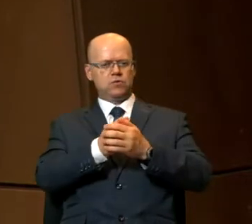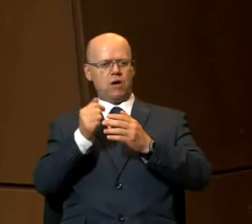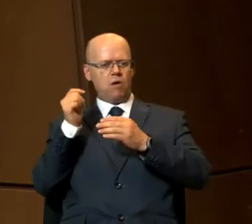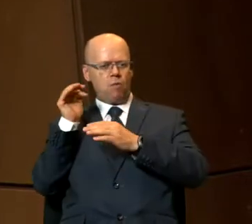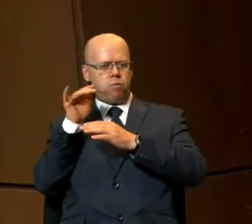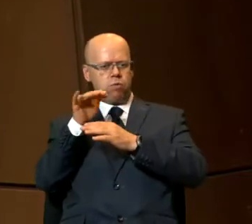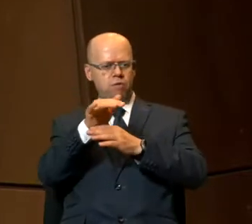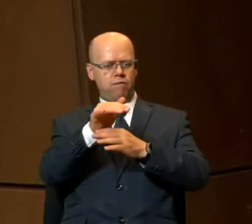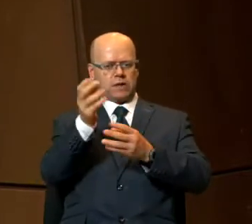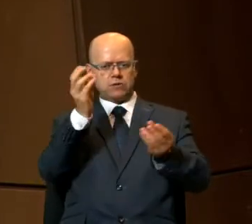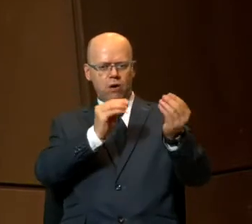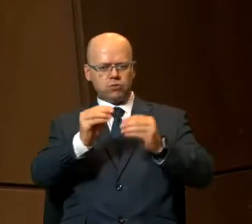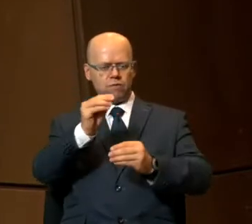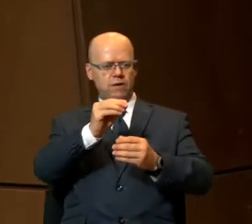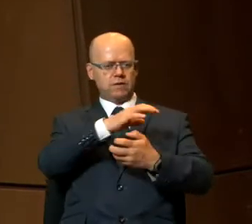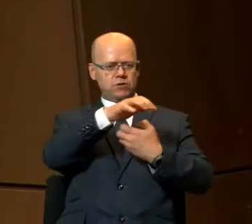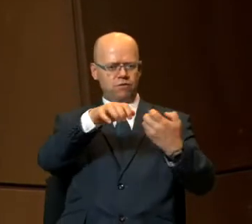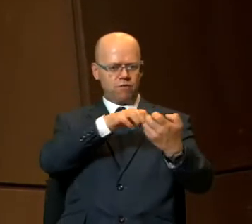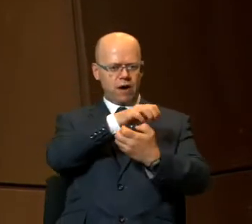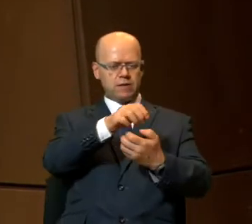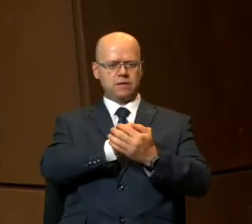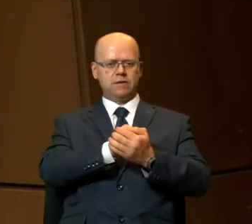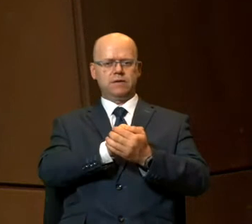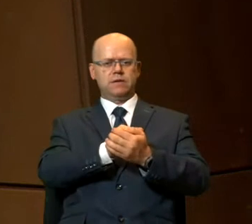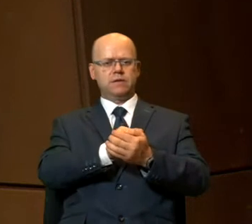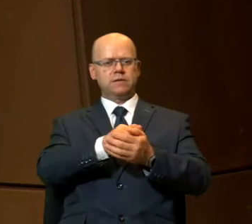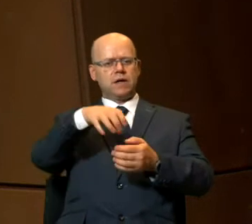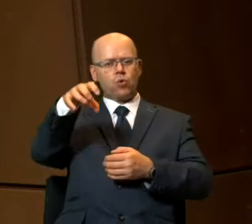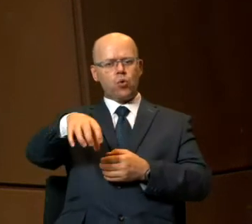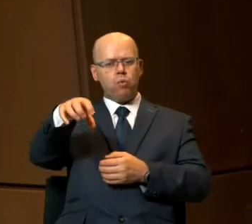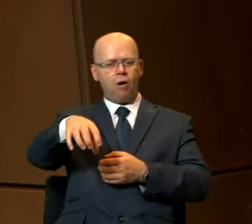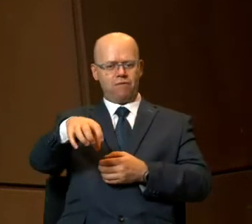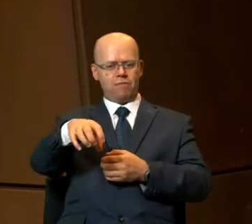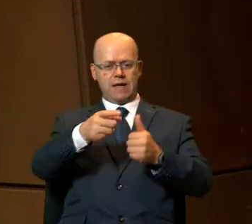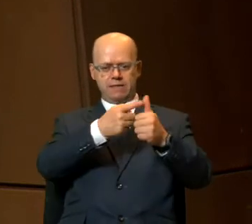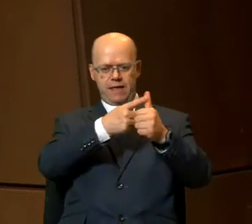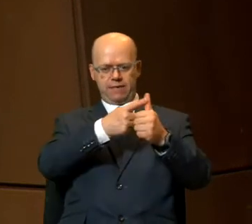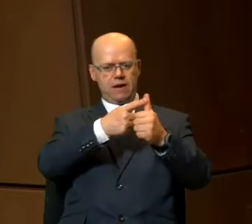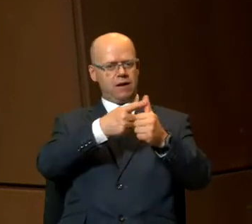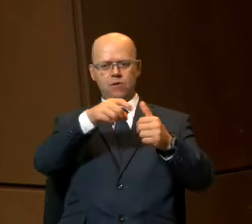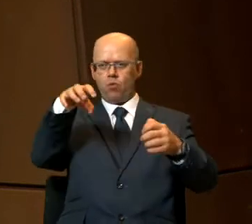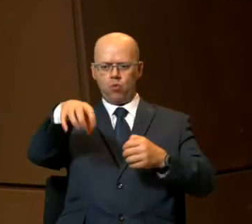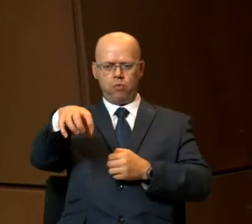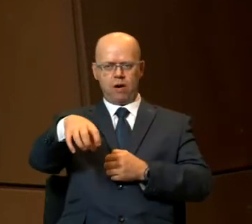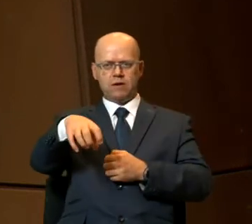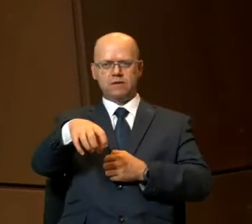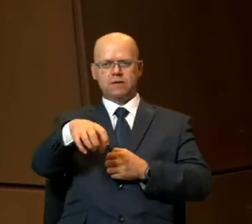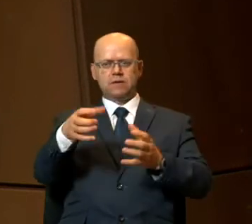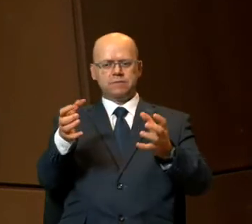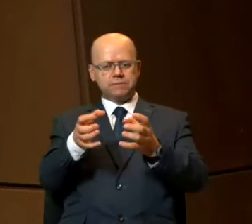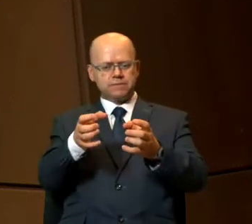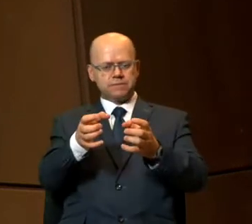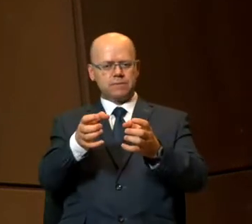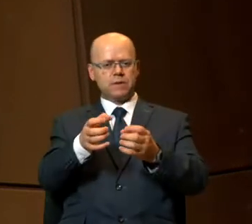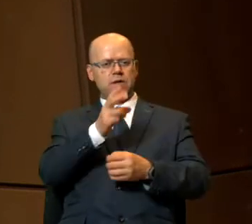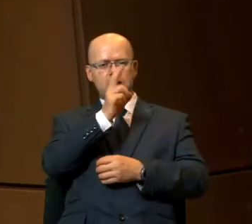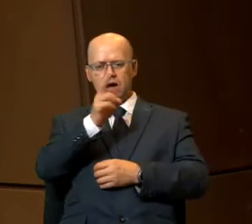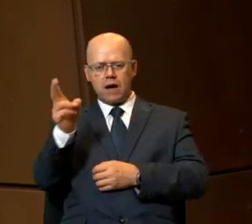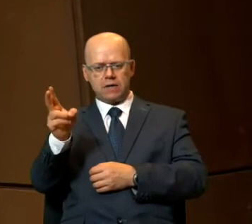która sprawia, że kształtowanie świata, w którym żyjemy, powinno być kształtowaniem kolektywnym. Każdy powinien mieć jakąś prawo głosu w tym procesie, a